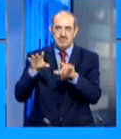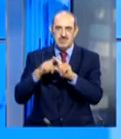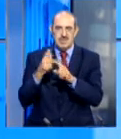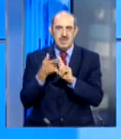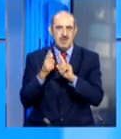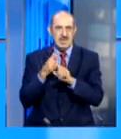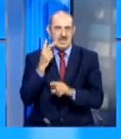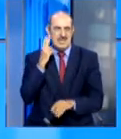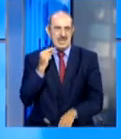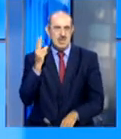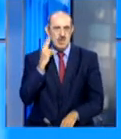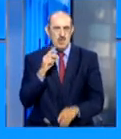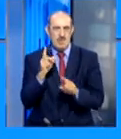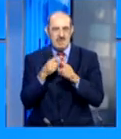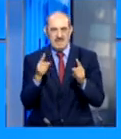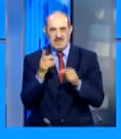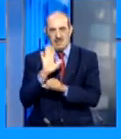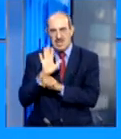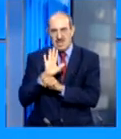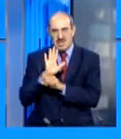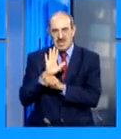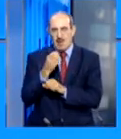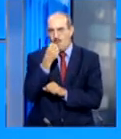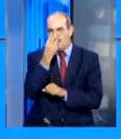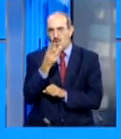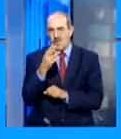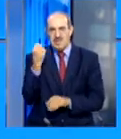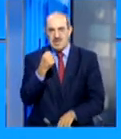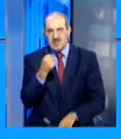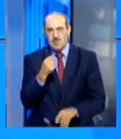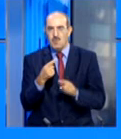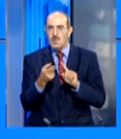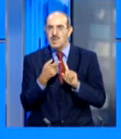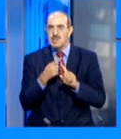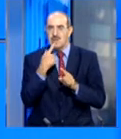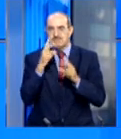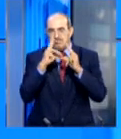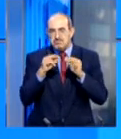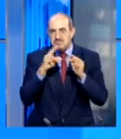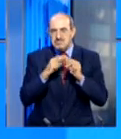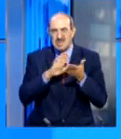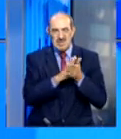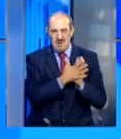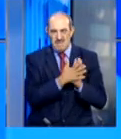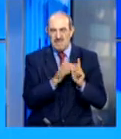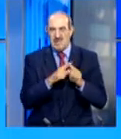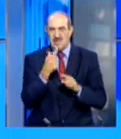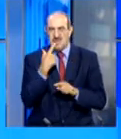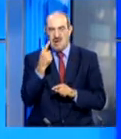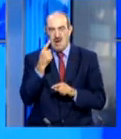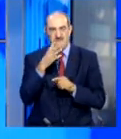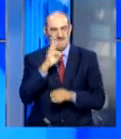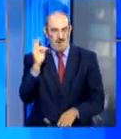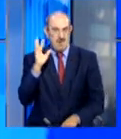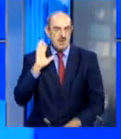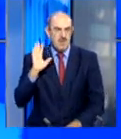قصة الفيلم السينمائي زهرة والصحراء الذي ينقل إحدى أبشع جرائم الاستعمار